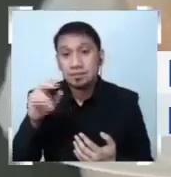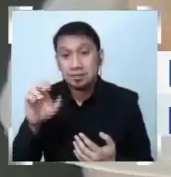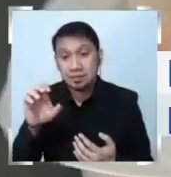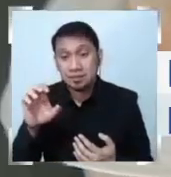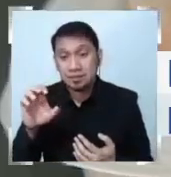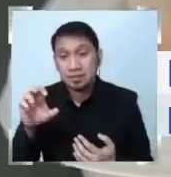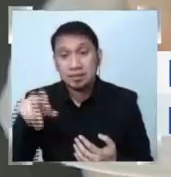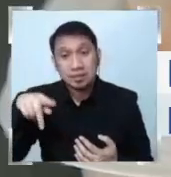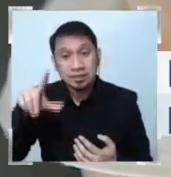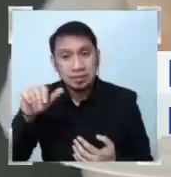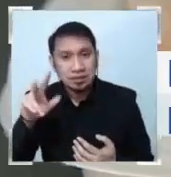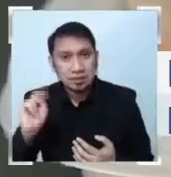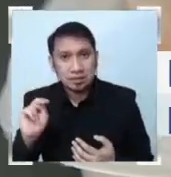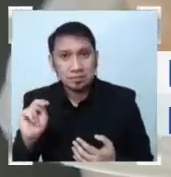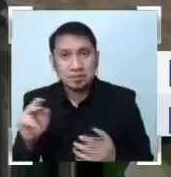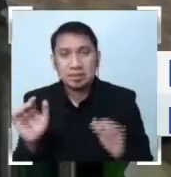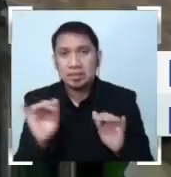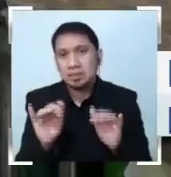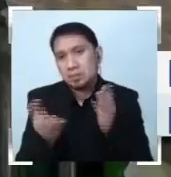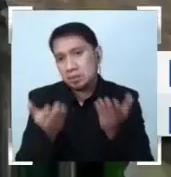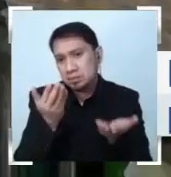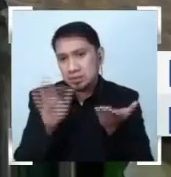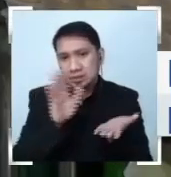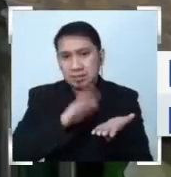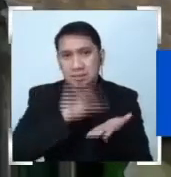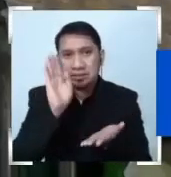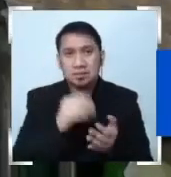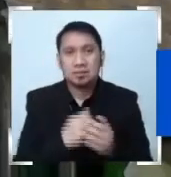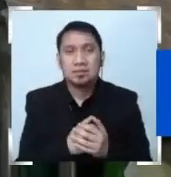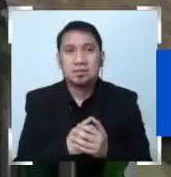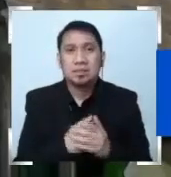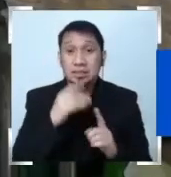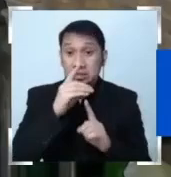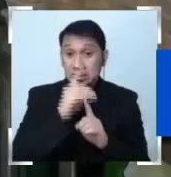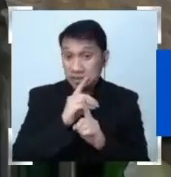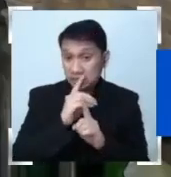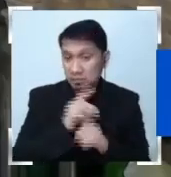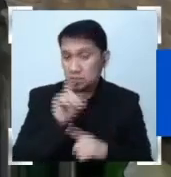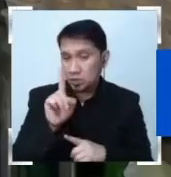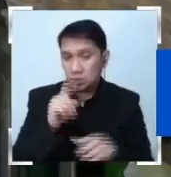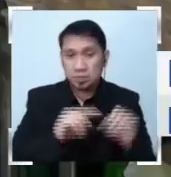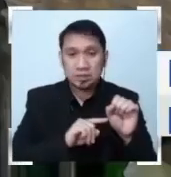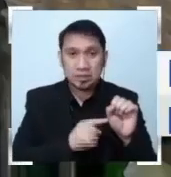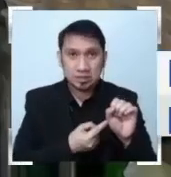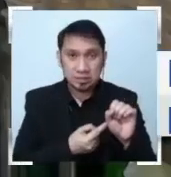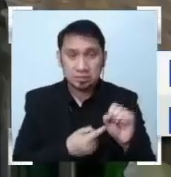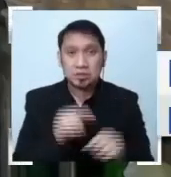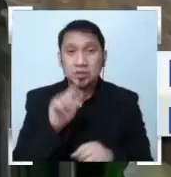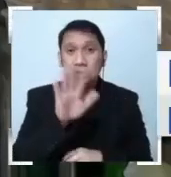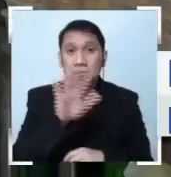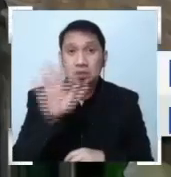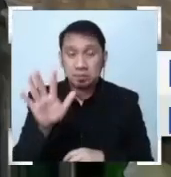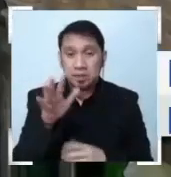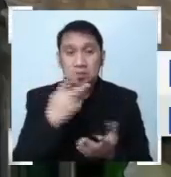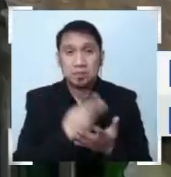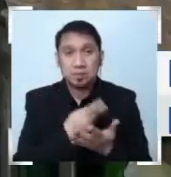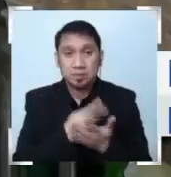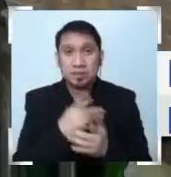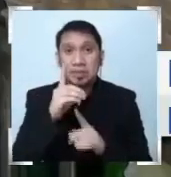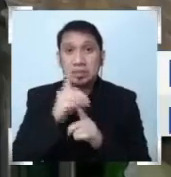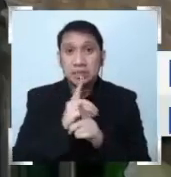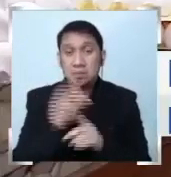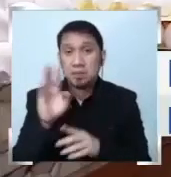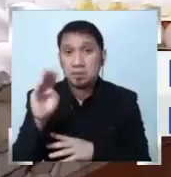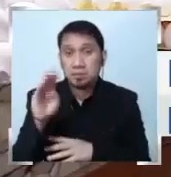Pasko, nakaamba rin magmahal. December 1, mag-start na kami ng 55 pesos. December 15, maging